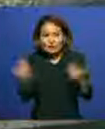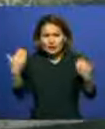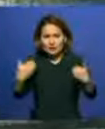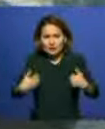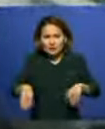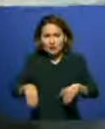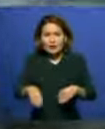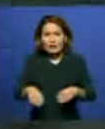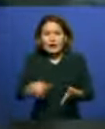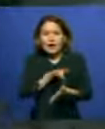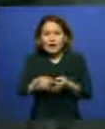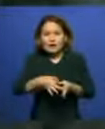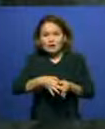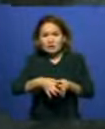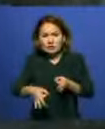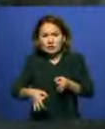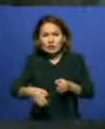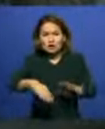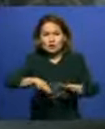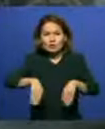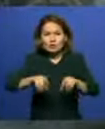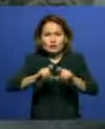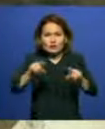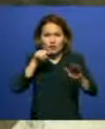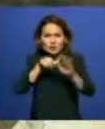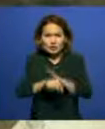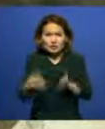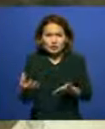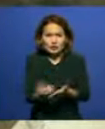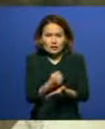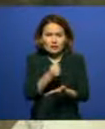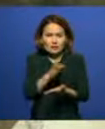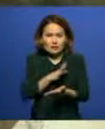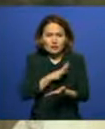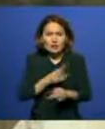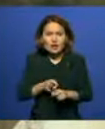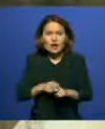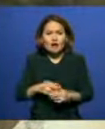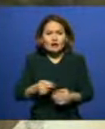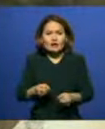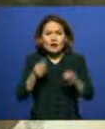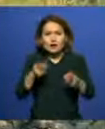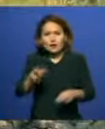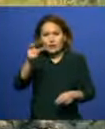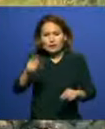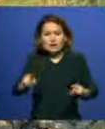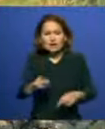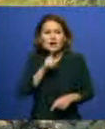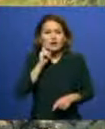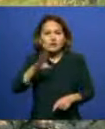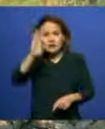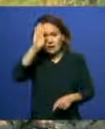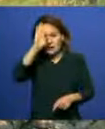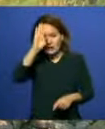қала шетіндегі қаңыраған ғимараттан тапқан болатын. Бастапқы іздестіру шаралары кезінде күдікті ретінде қамауға алынған жас жігіт